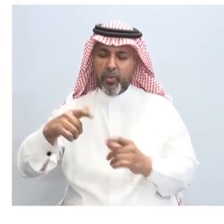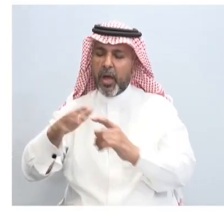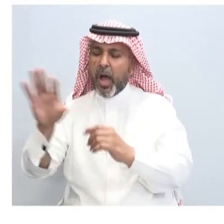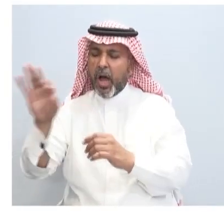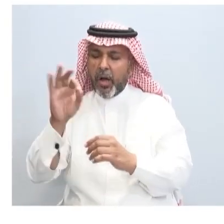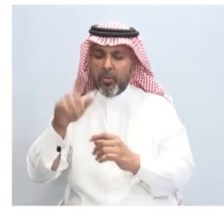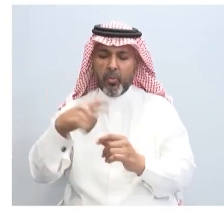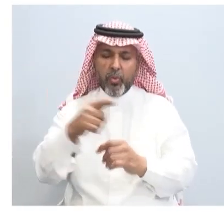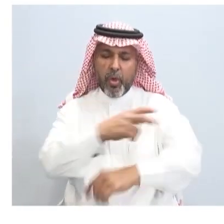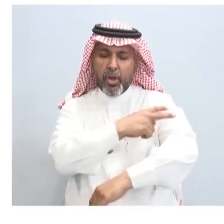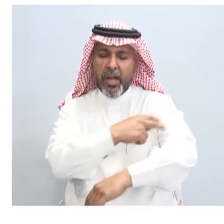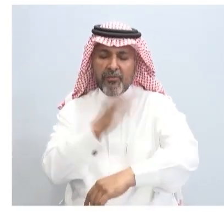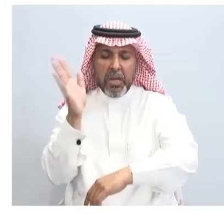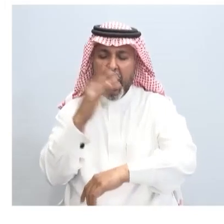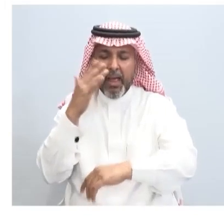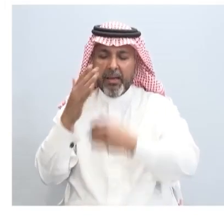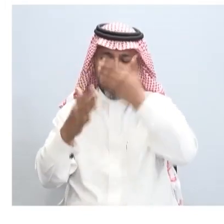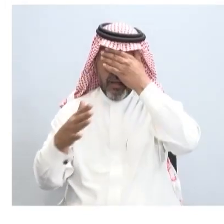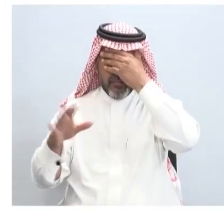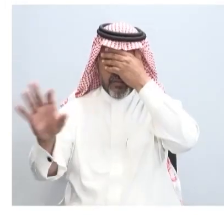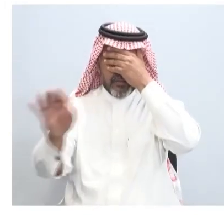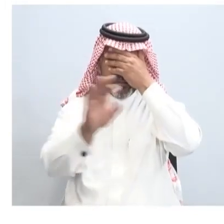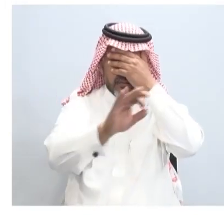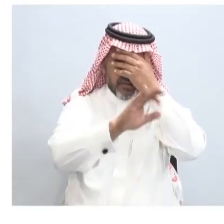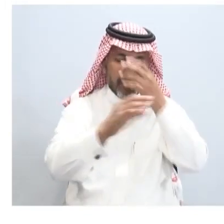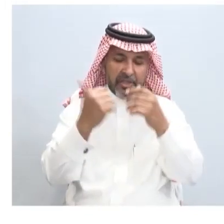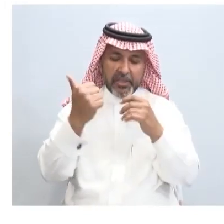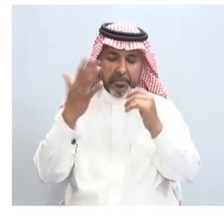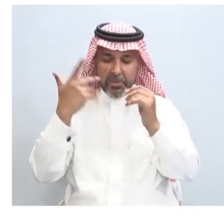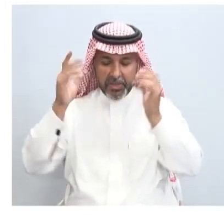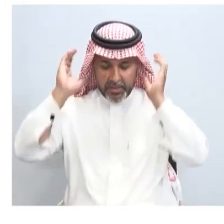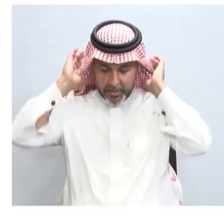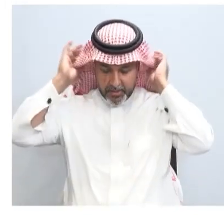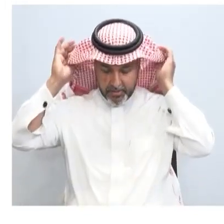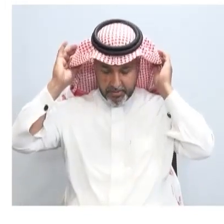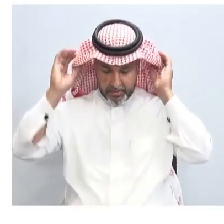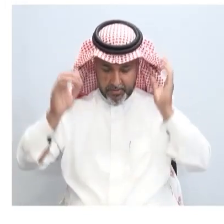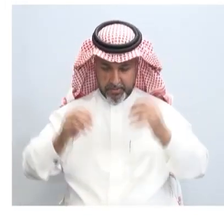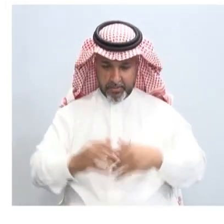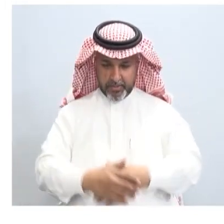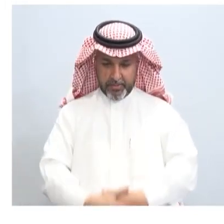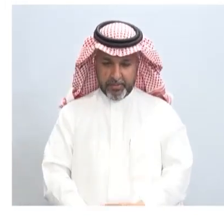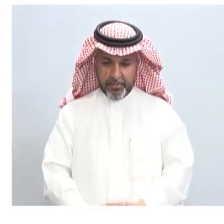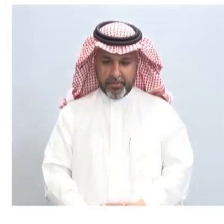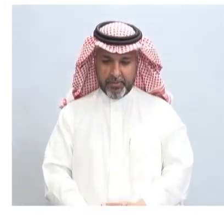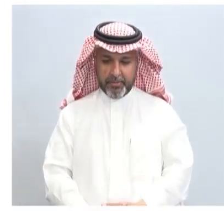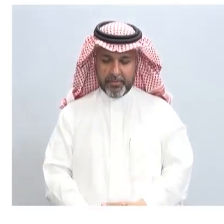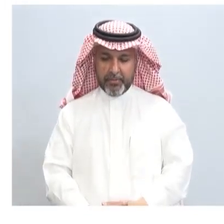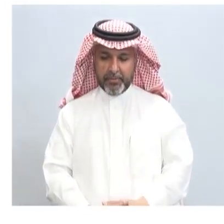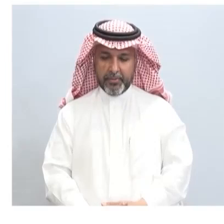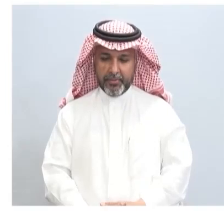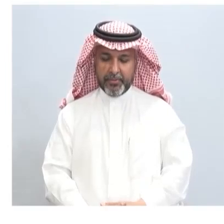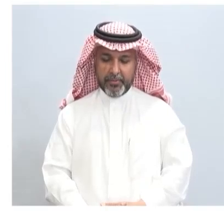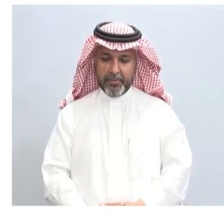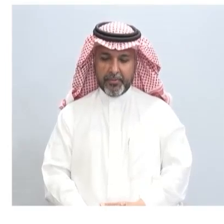يهمني من الرئيس ومن النا لكن ابغى سته بس يحضرون المؤتمر بشكل عام بدون ترتيب فبالتالي هنا نستخدم التوافيق